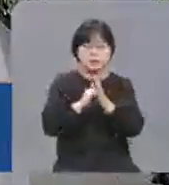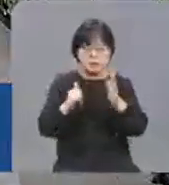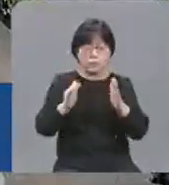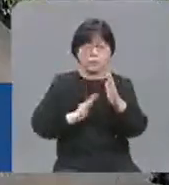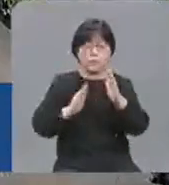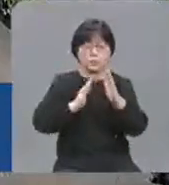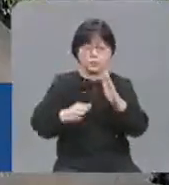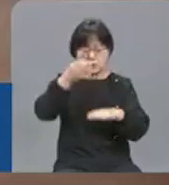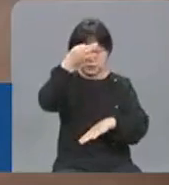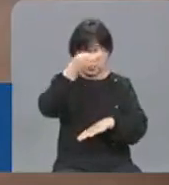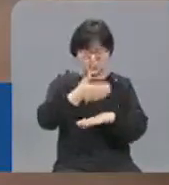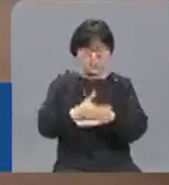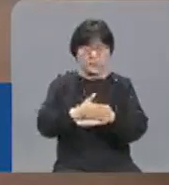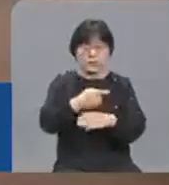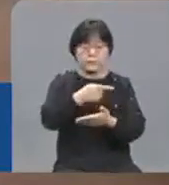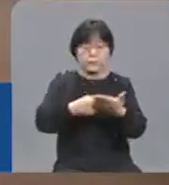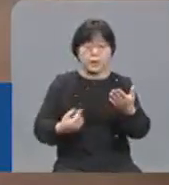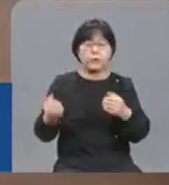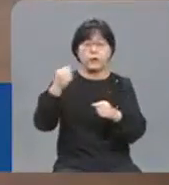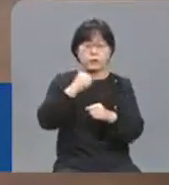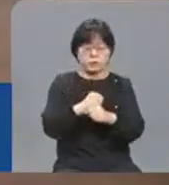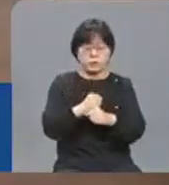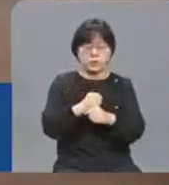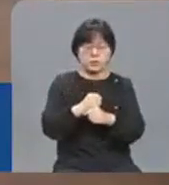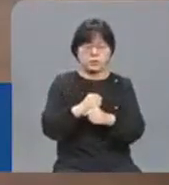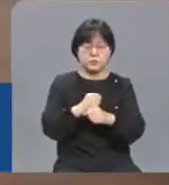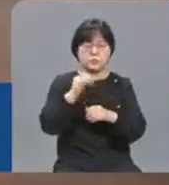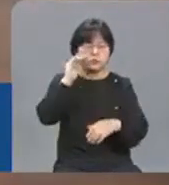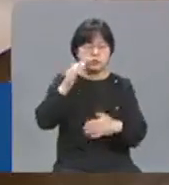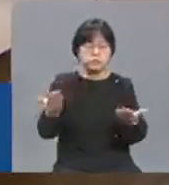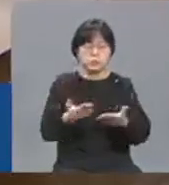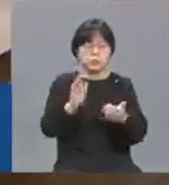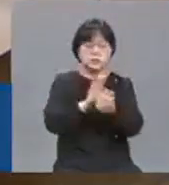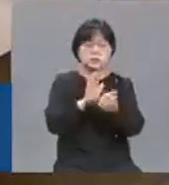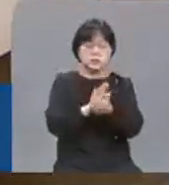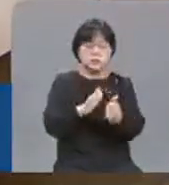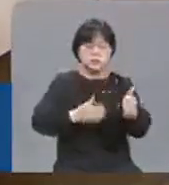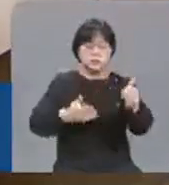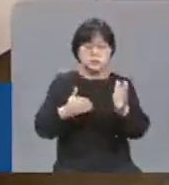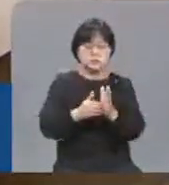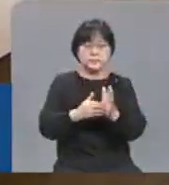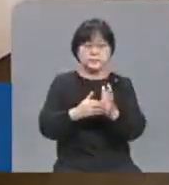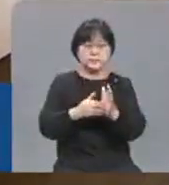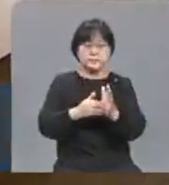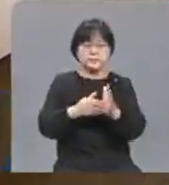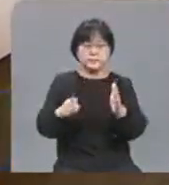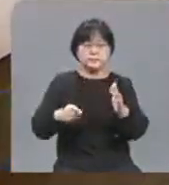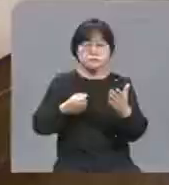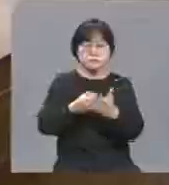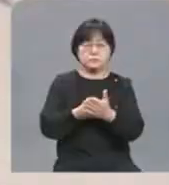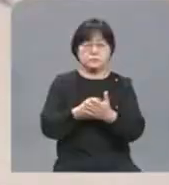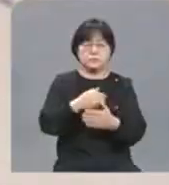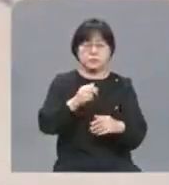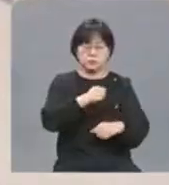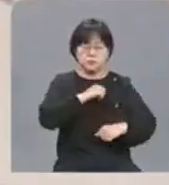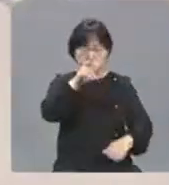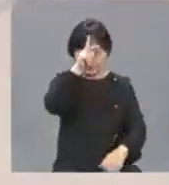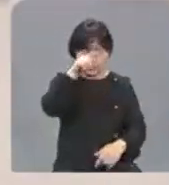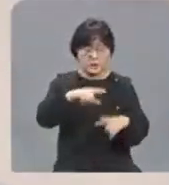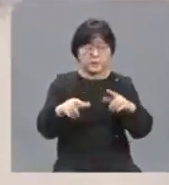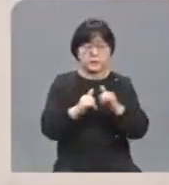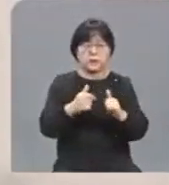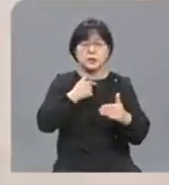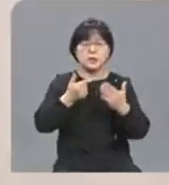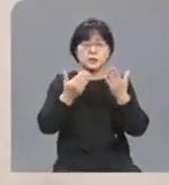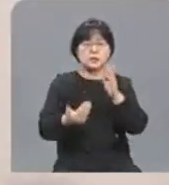공식적인 사과와 피해회복을 을 위한 조치 추모 사업 지원 등을 권고했습니다 이번 결정으로 군경에 의한 민간인 희생